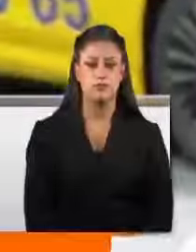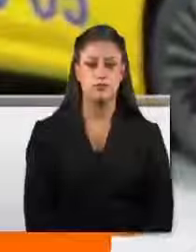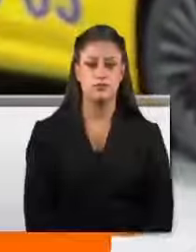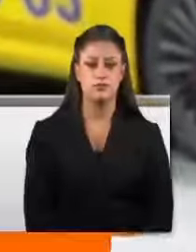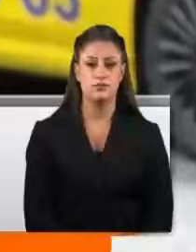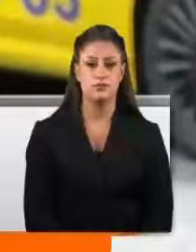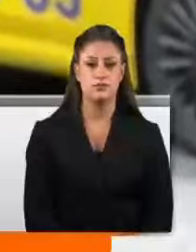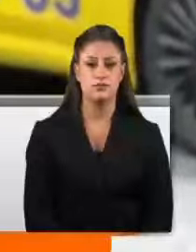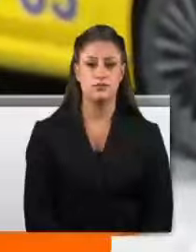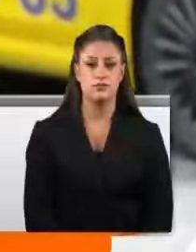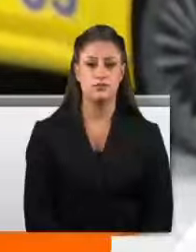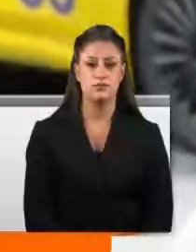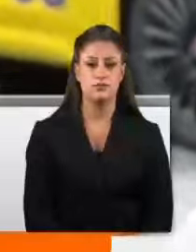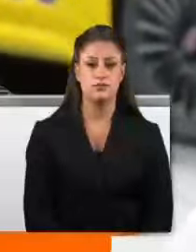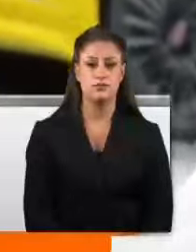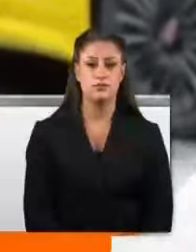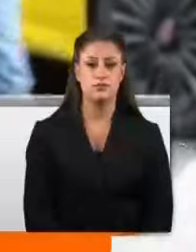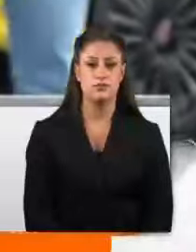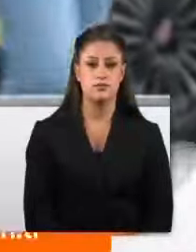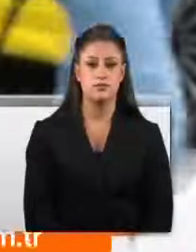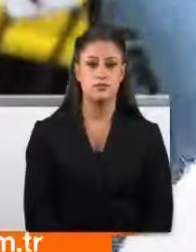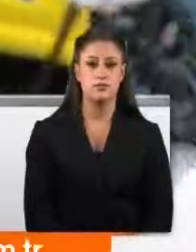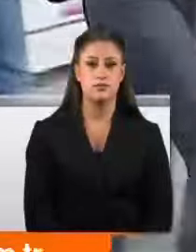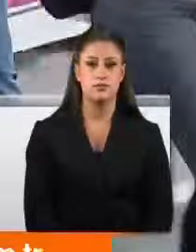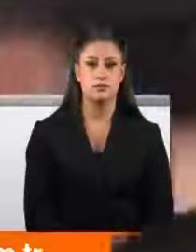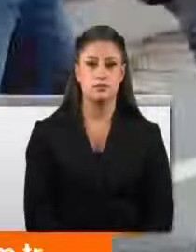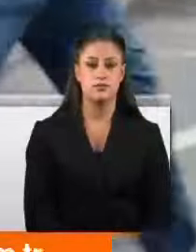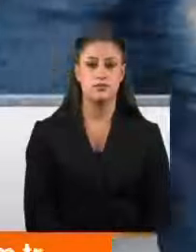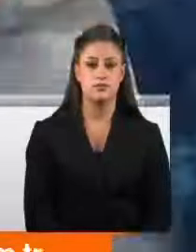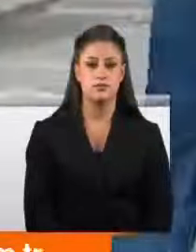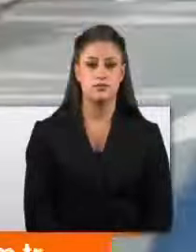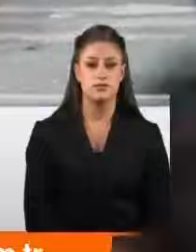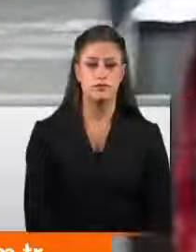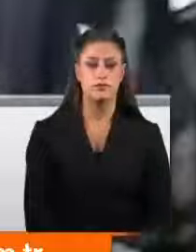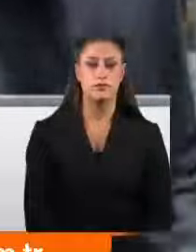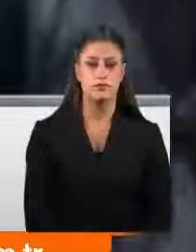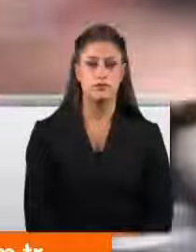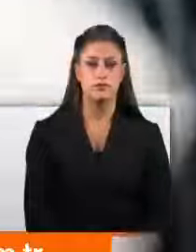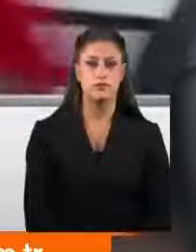Araba birden geldi ve hızlı geldi. Fark etmedim ben kulaklıklarımdan dolayı.